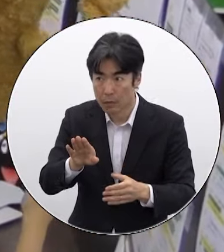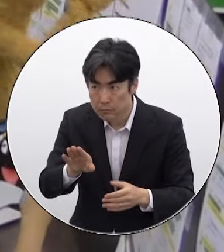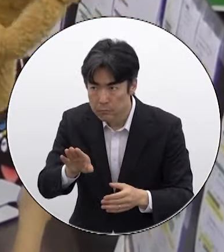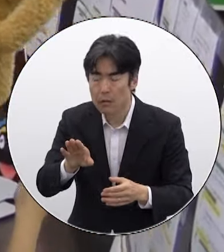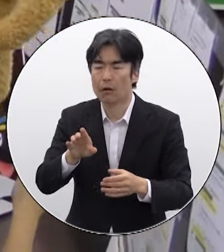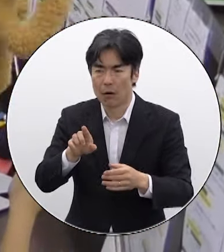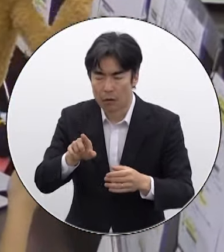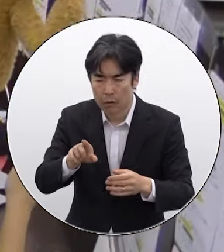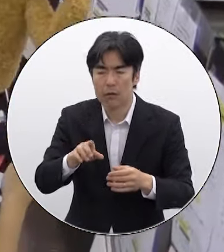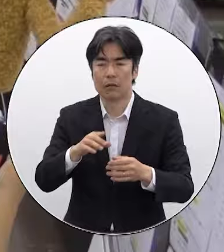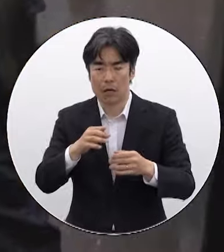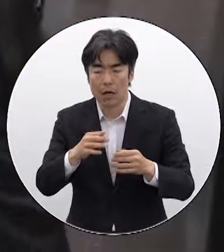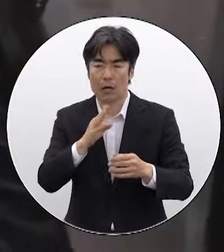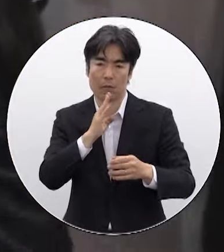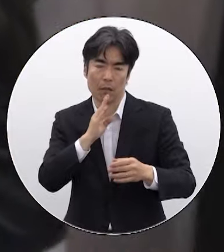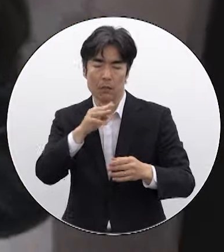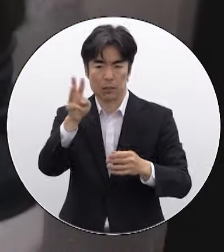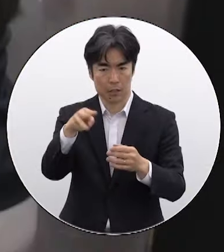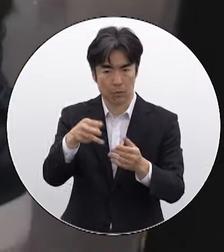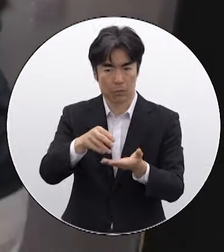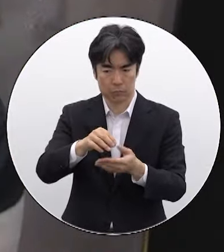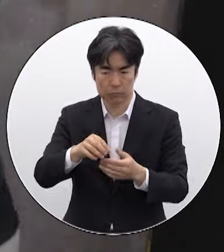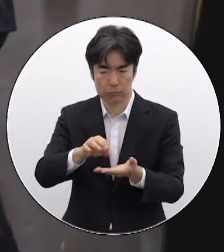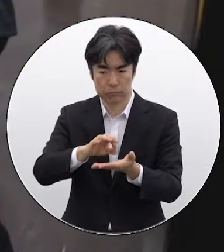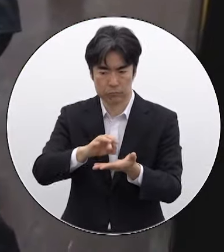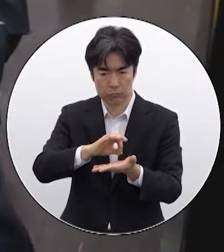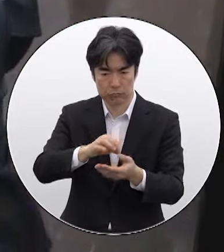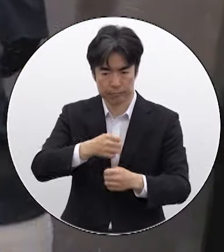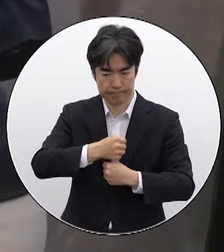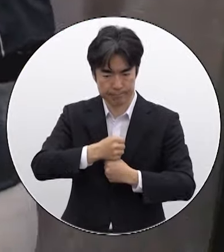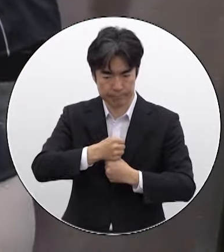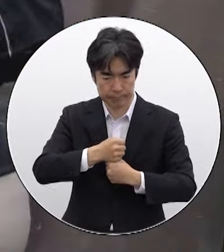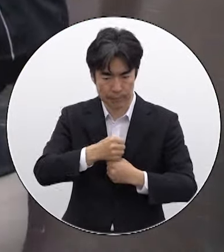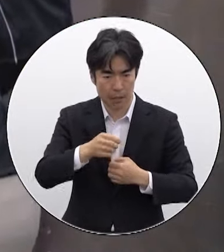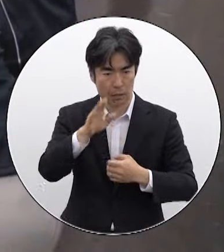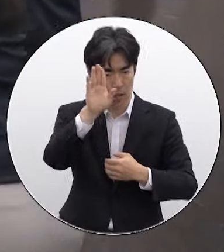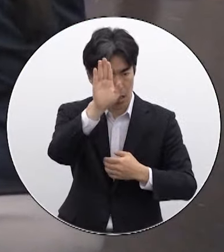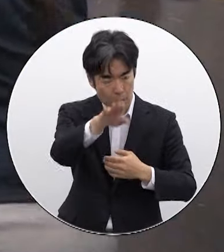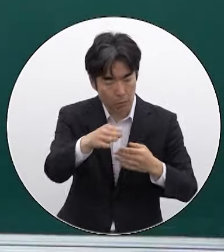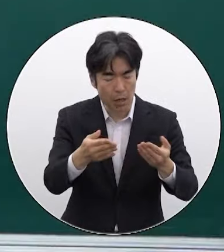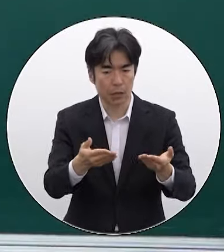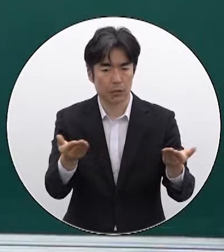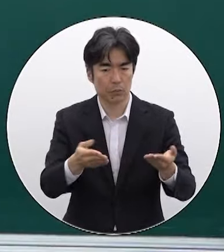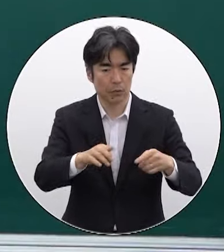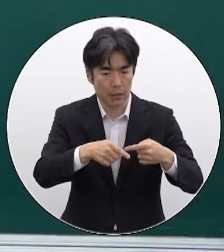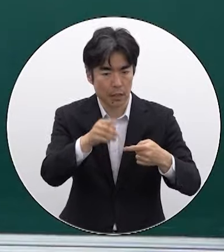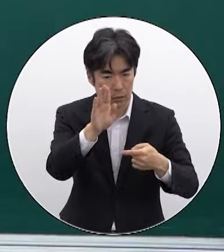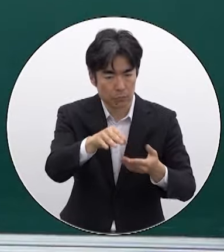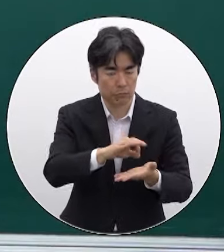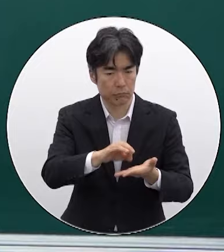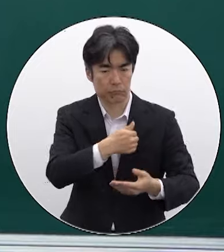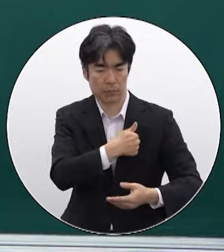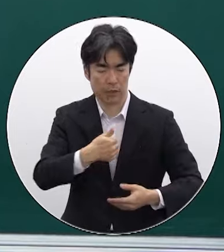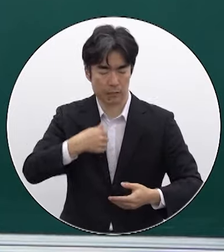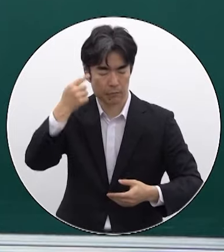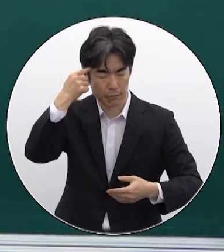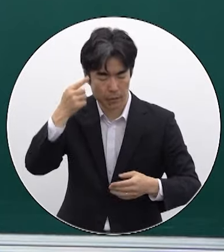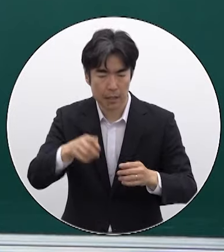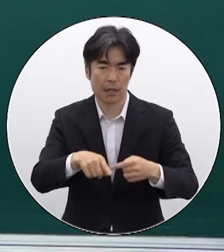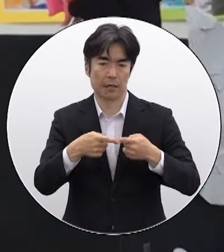、人形一つ作っておけば保育先就職してからも使えると思ったので、ルリコサークルに入りました